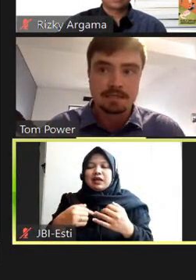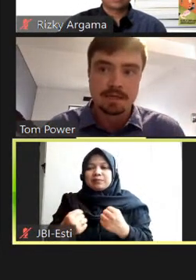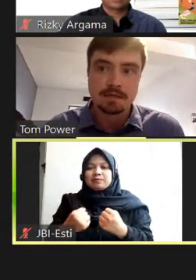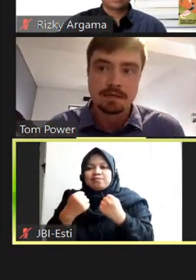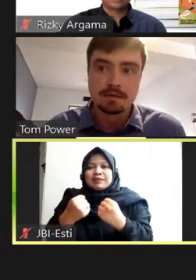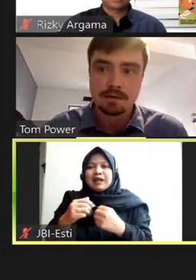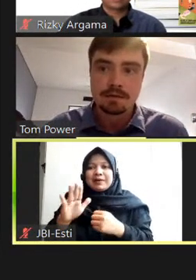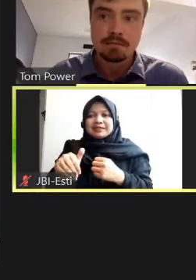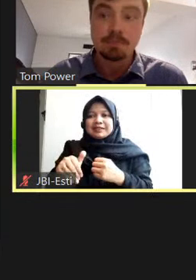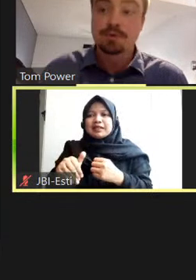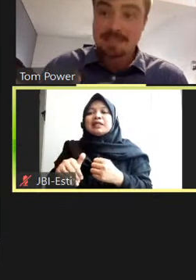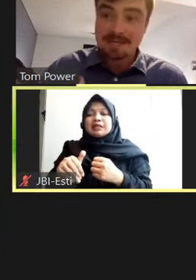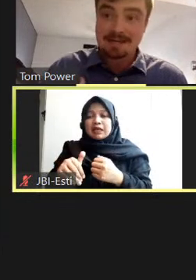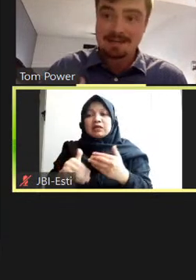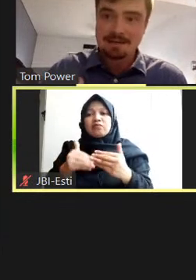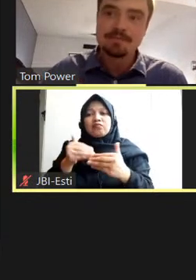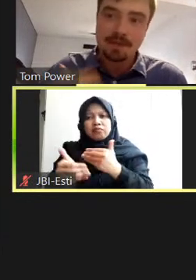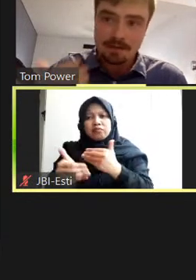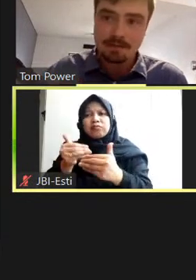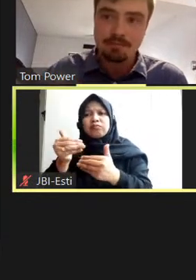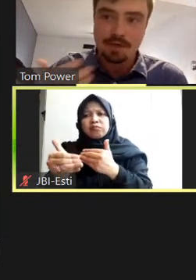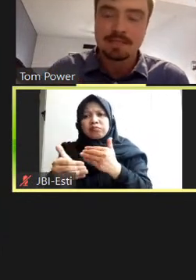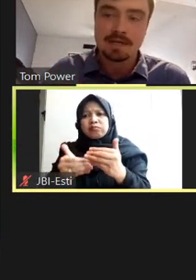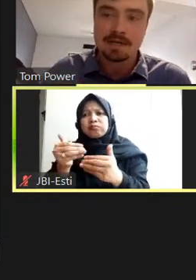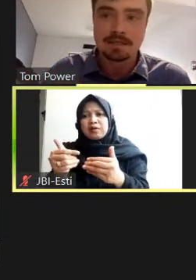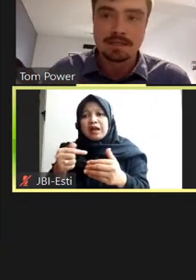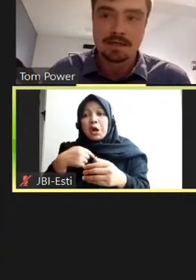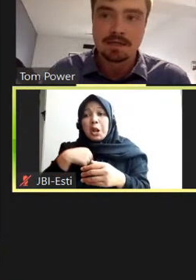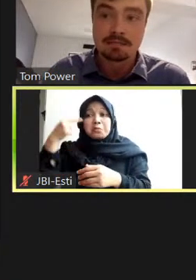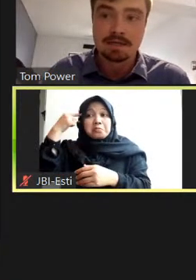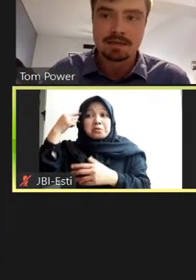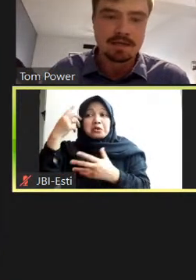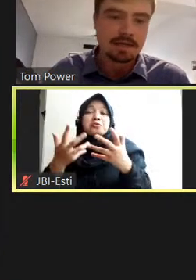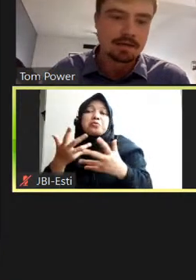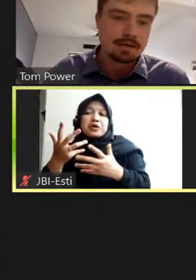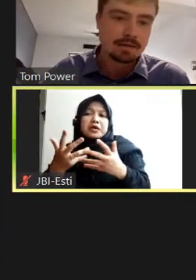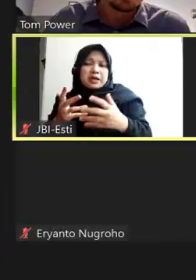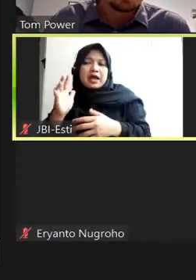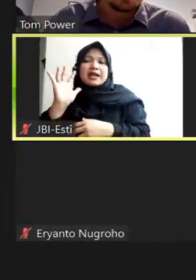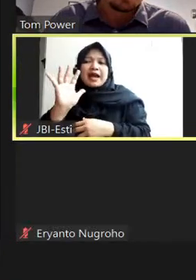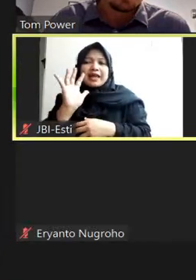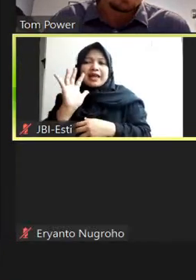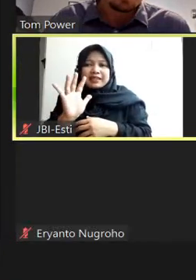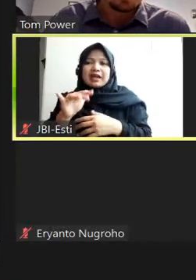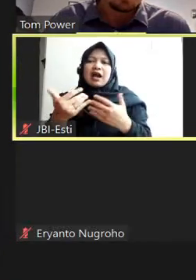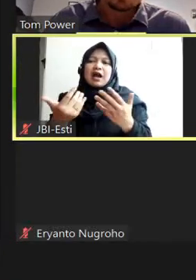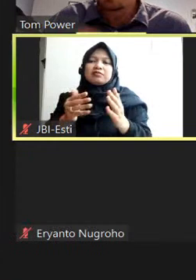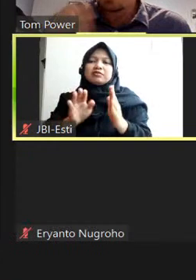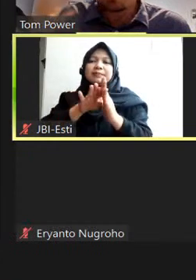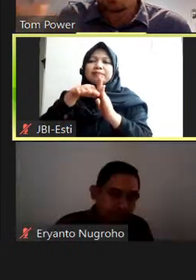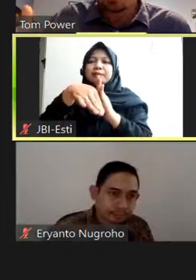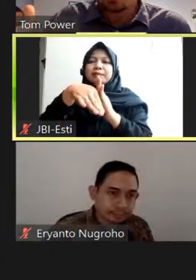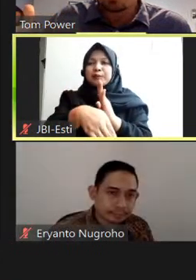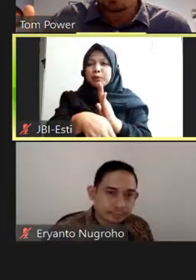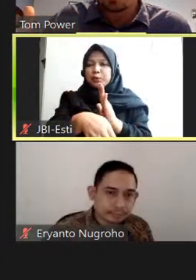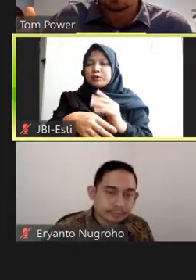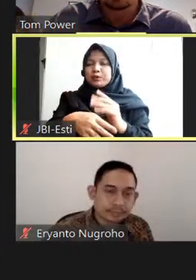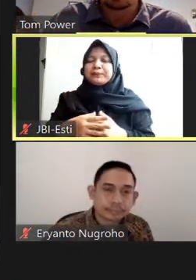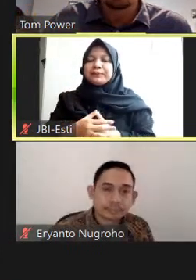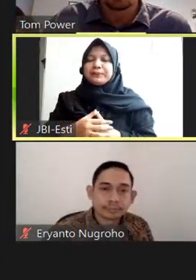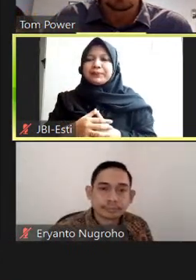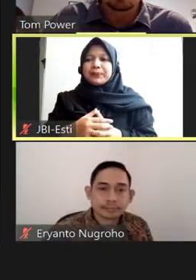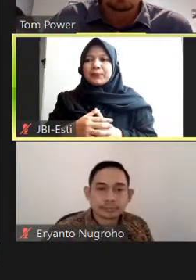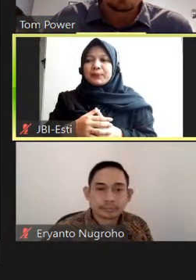akan semakin, menurut saya, ya, kemungkinan besar akan semakin terlihat. Salah satu contoh